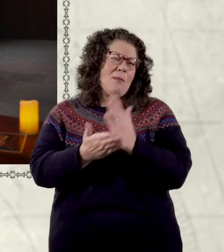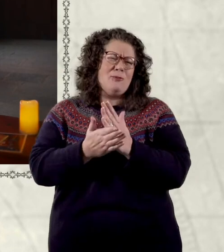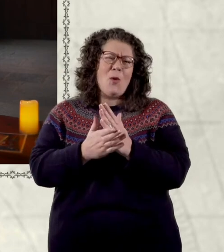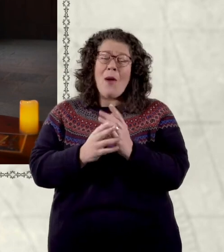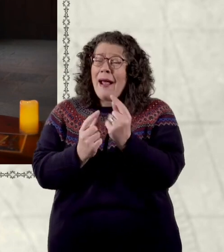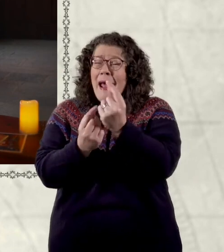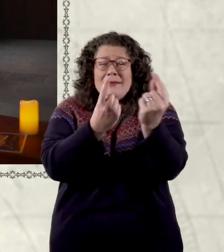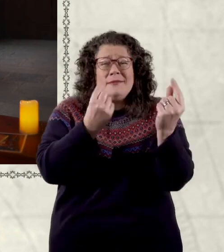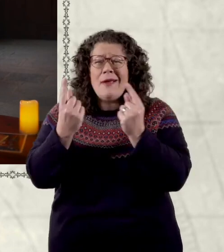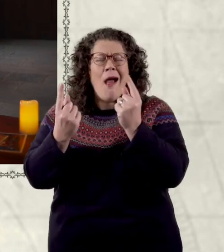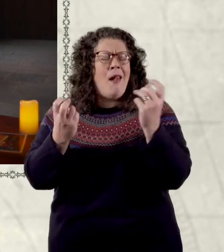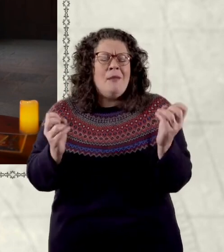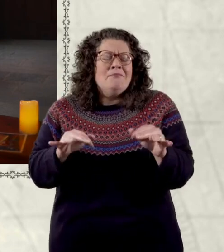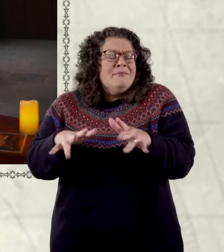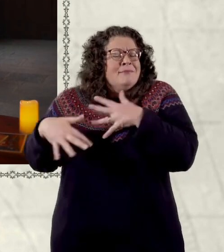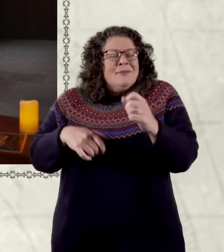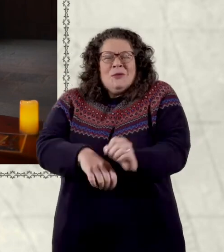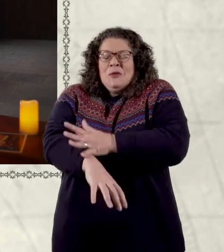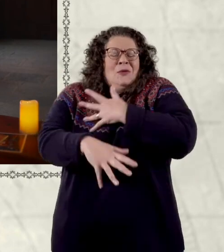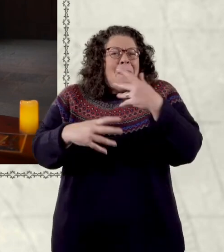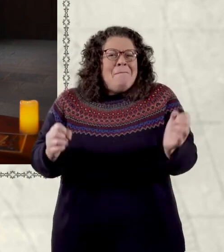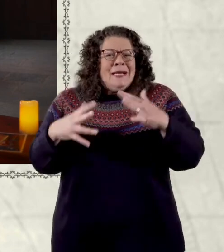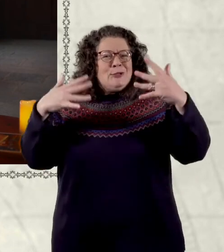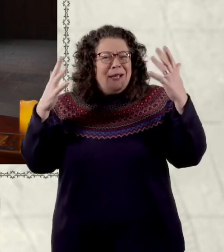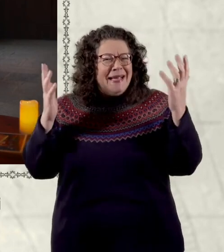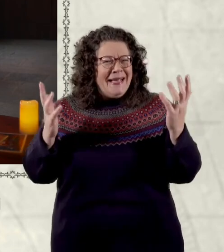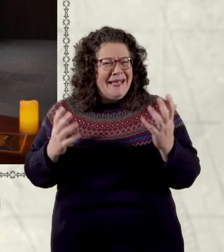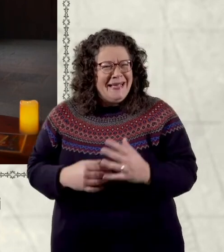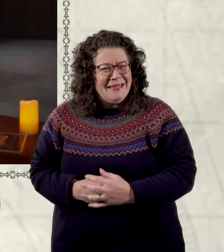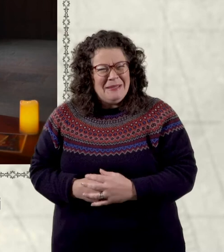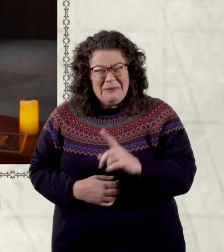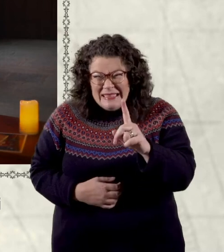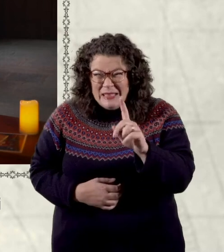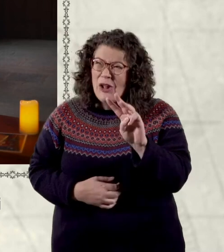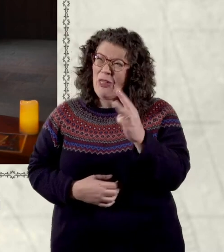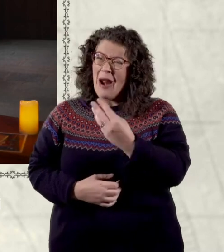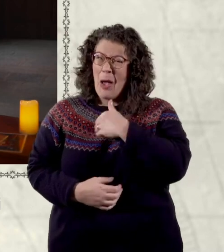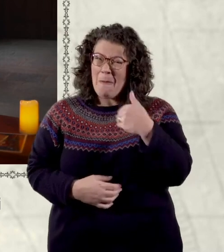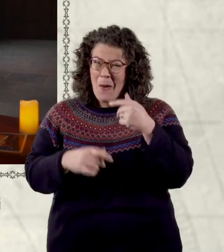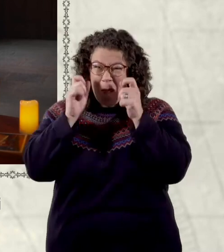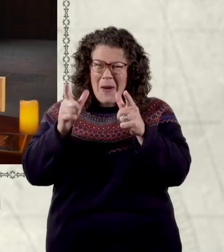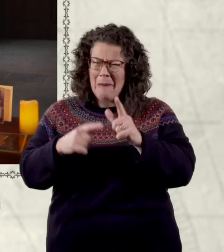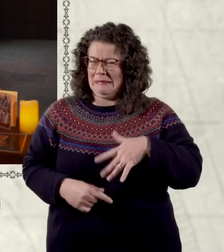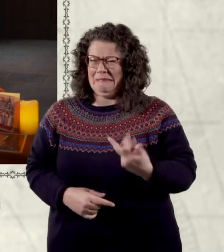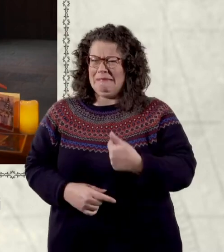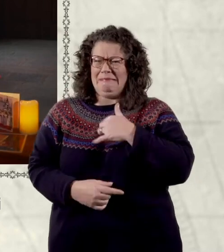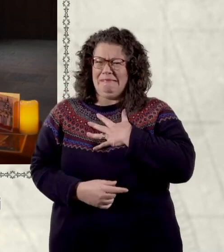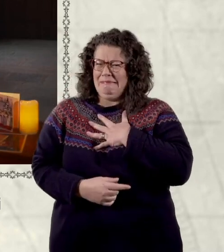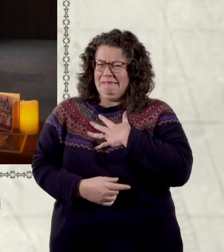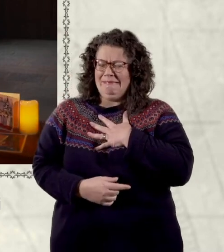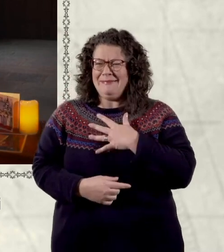e'n gwbl hudolus. Yng ngolau canwyll. Wi ddim yn siŵr byddwn ni'n licio codi am 3 o'r gloch y bore,